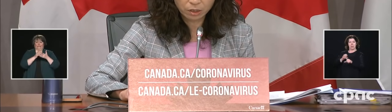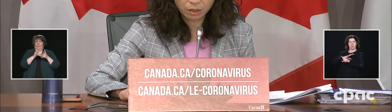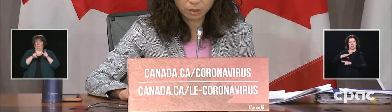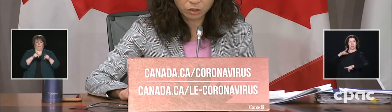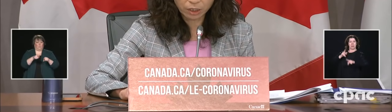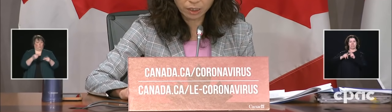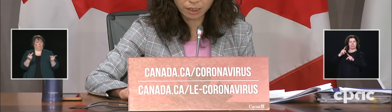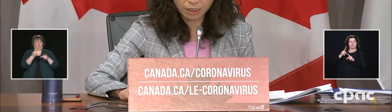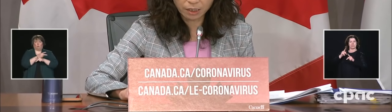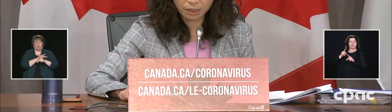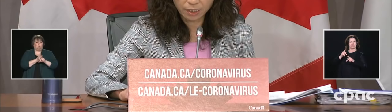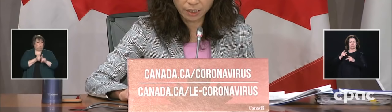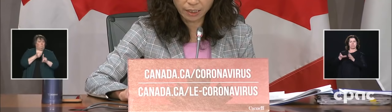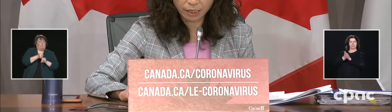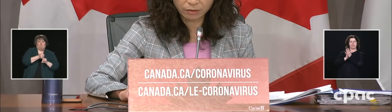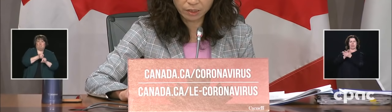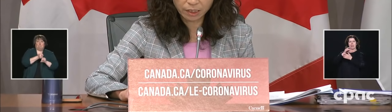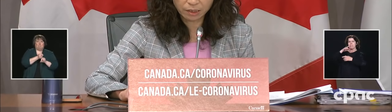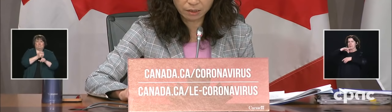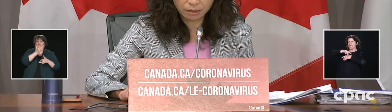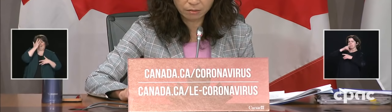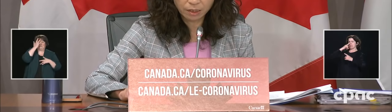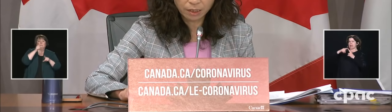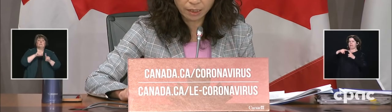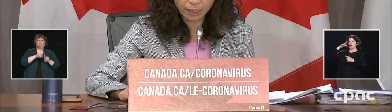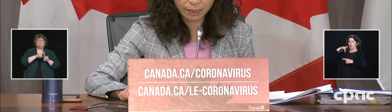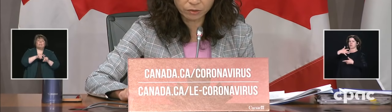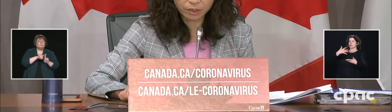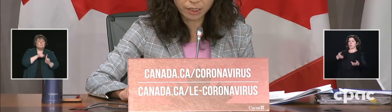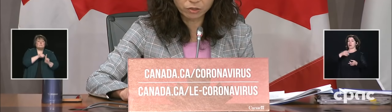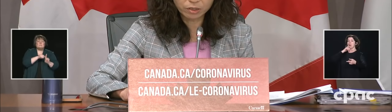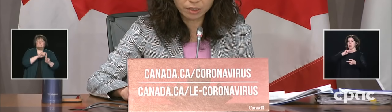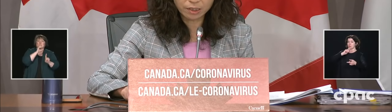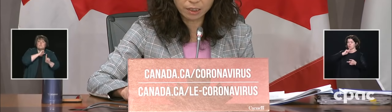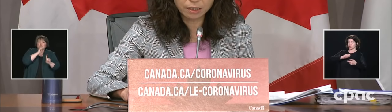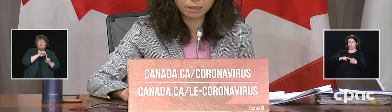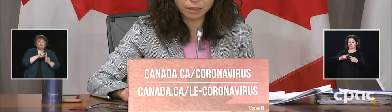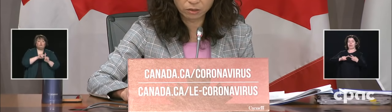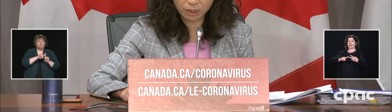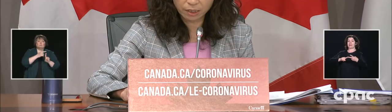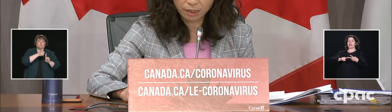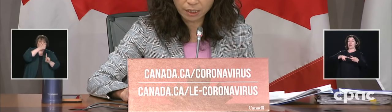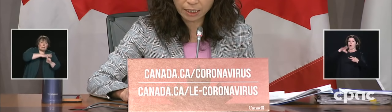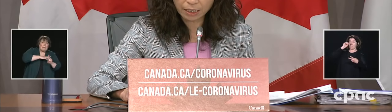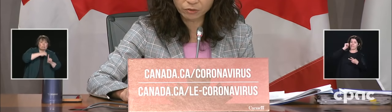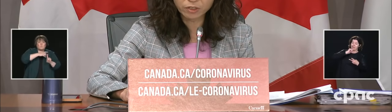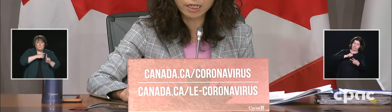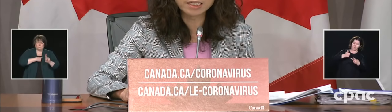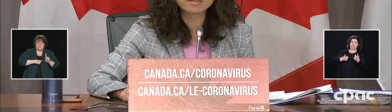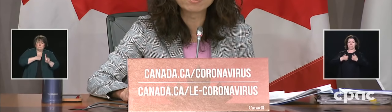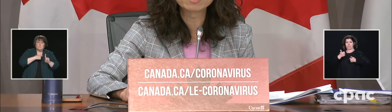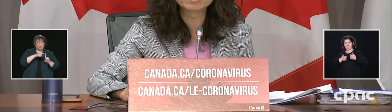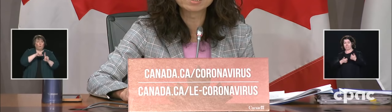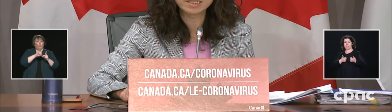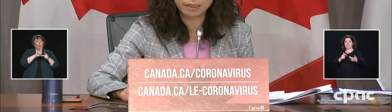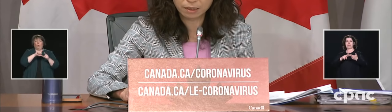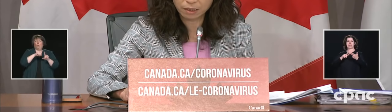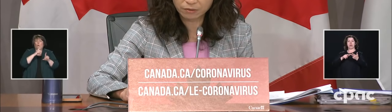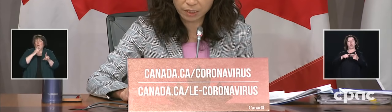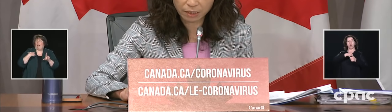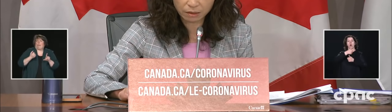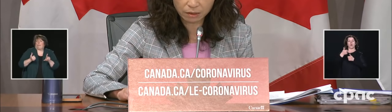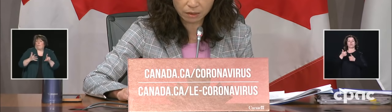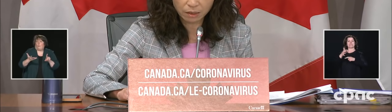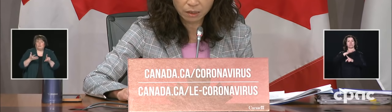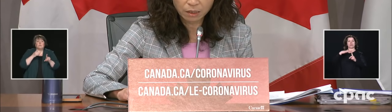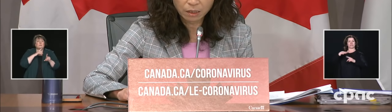age, gender, and underlying health status. Adults aged 60 years and older account for 95%